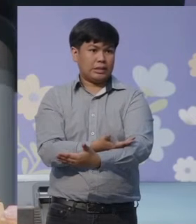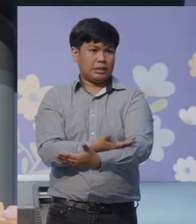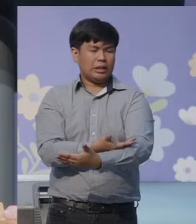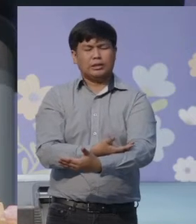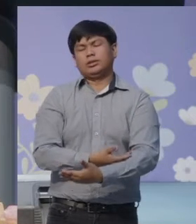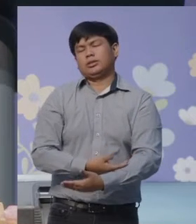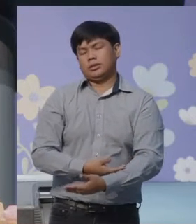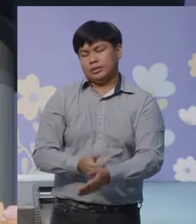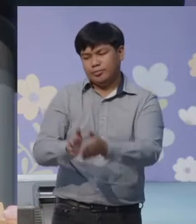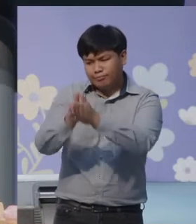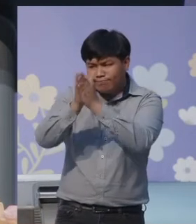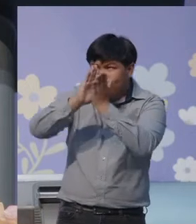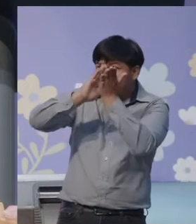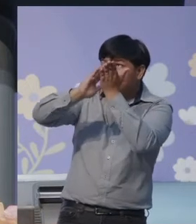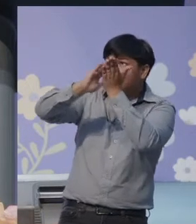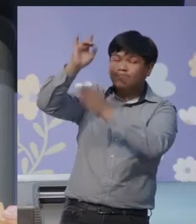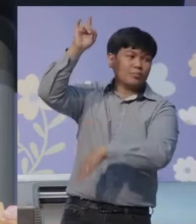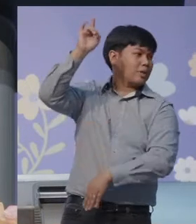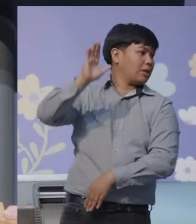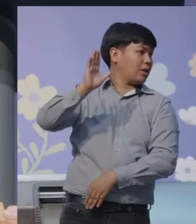anak na babae, nagrepent siya.